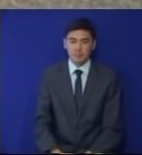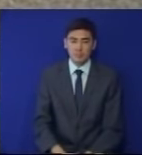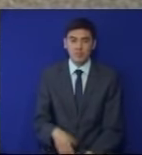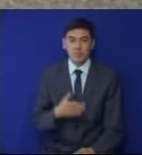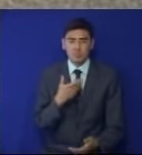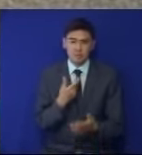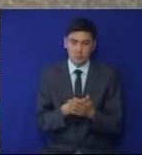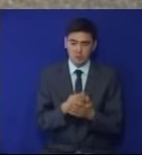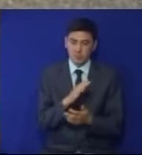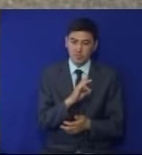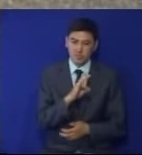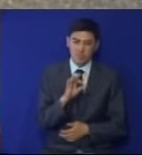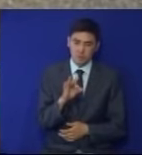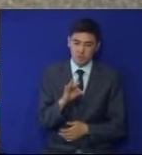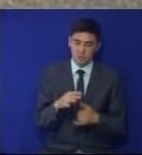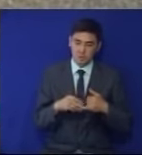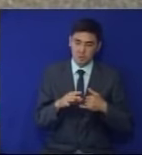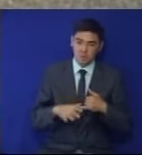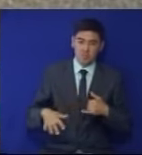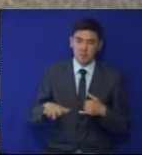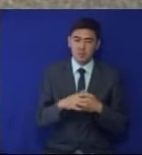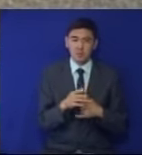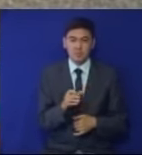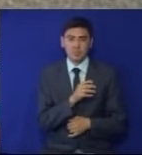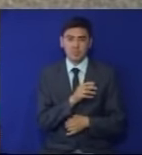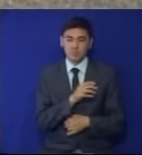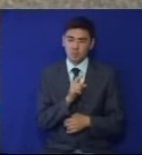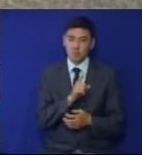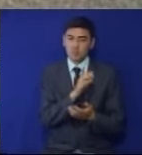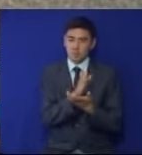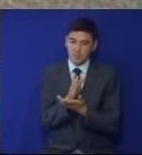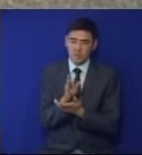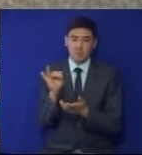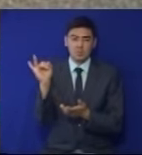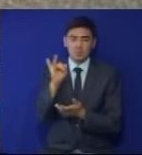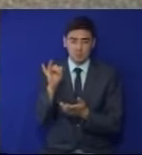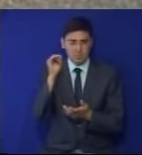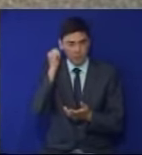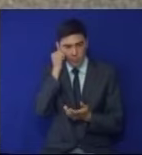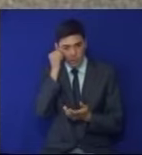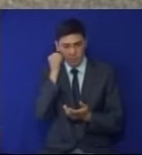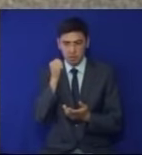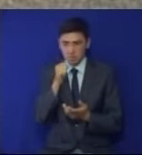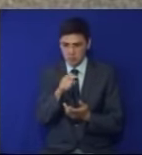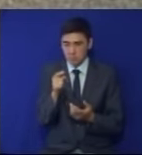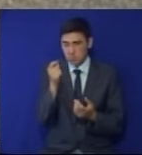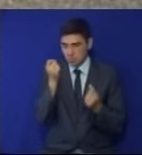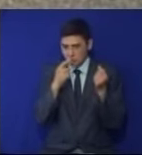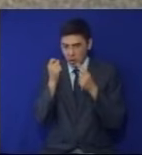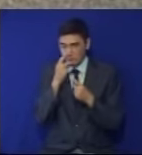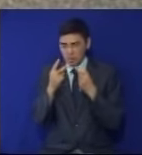жерімді, яғни Шығыс Қазақстанның Байтақ өлкесі мен ондағы бар тарихи мәдени ескерткіштермен жалпы танысу